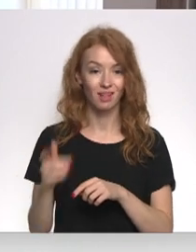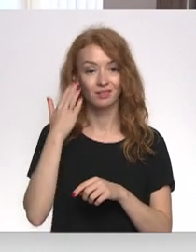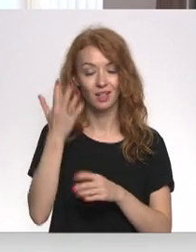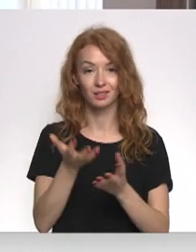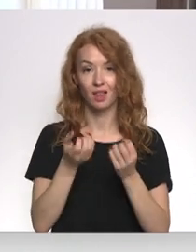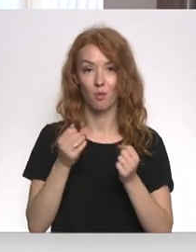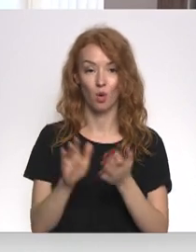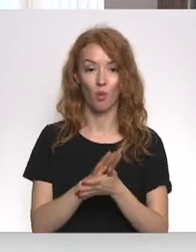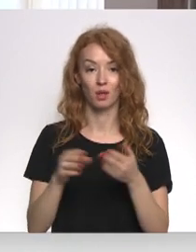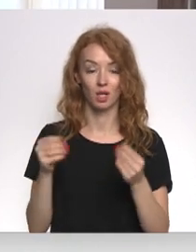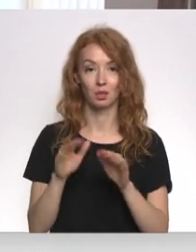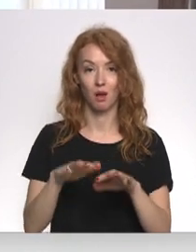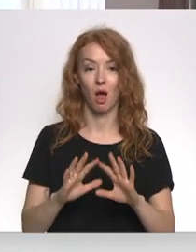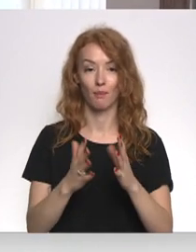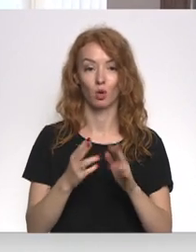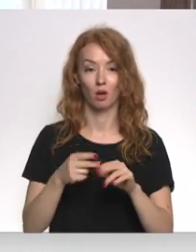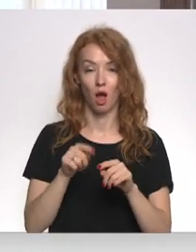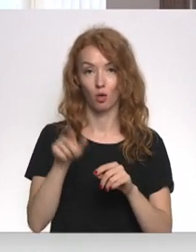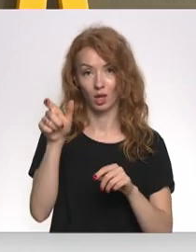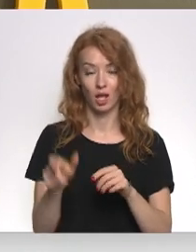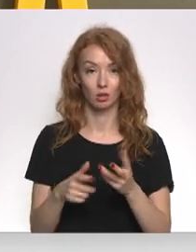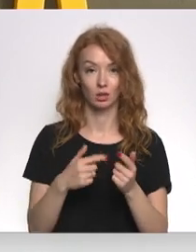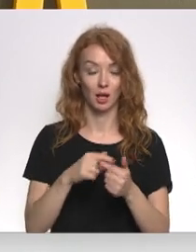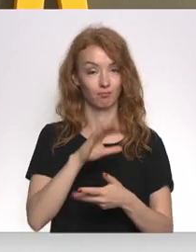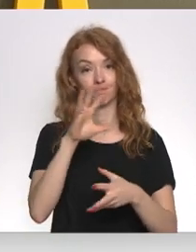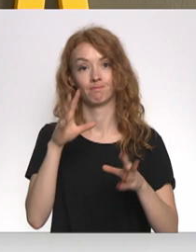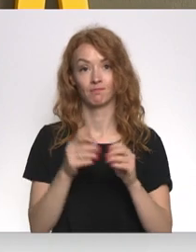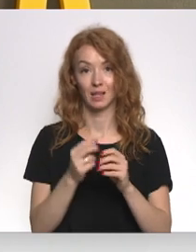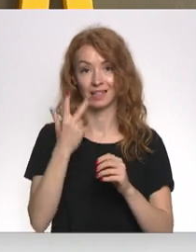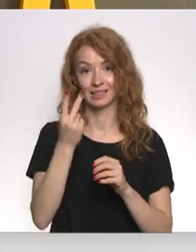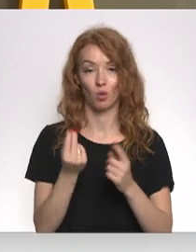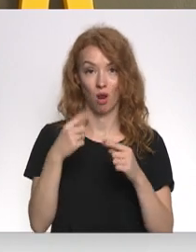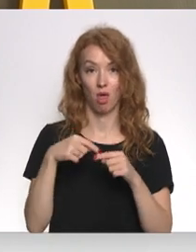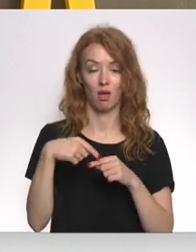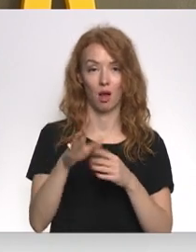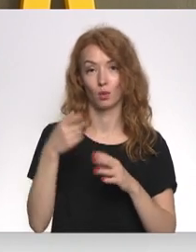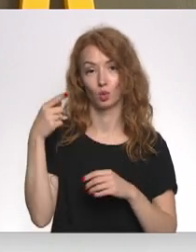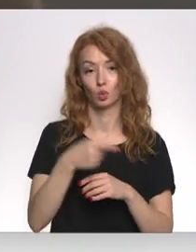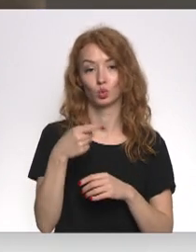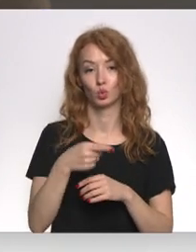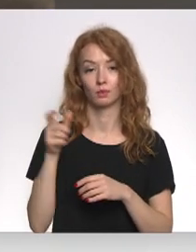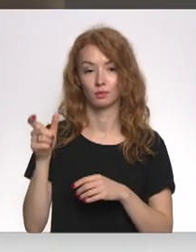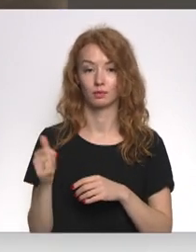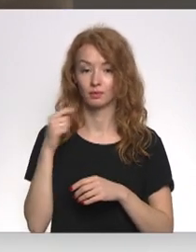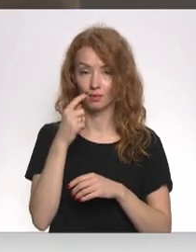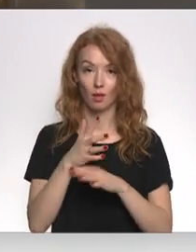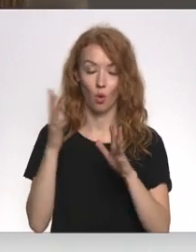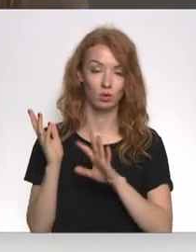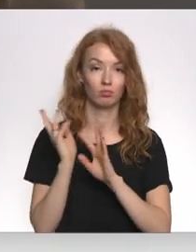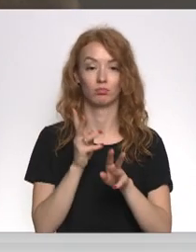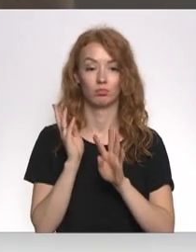saņemt kompensāciju par apkuri. Šādu klientu kopskaits šīs nedēļas pirmajās trīs dienās te bijis ap 1000. Nāk daudzi,